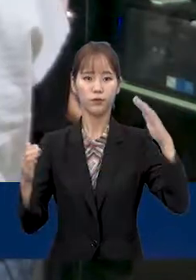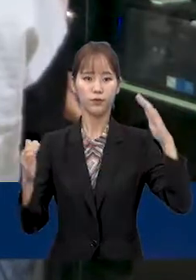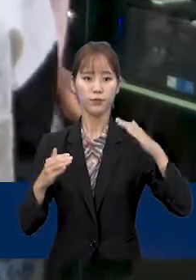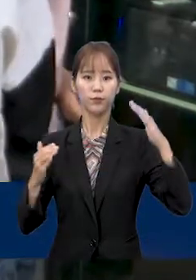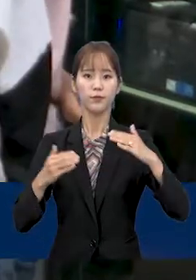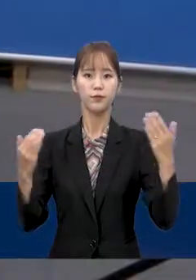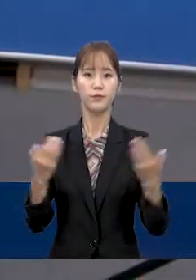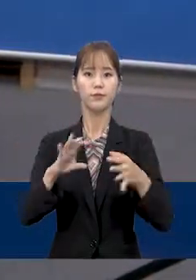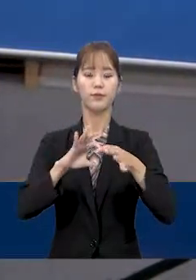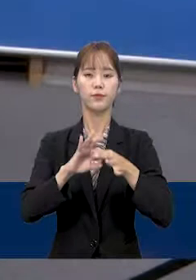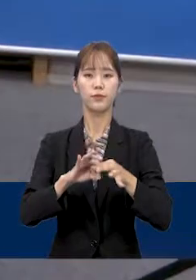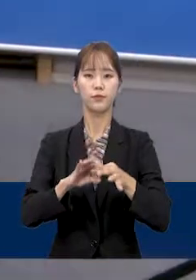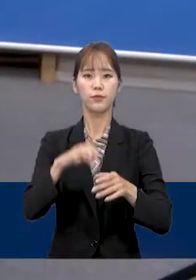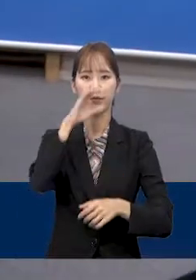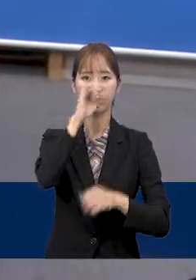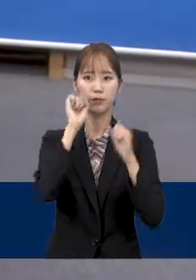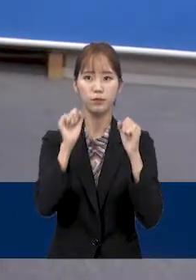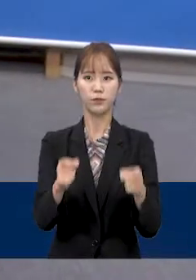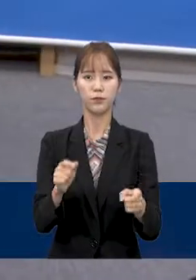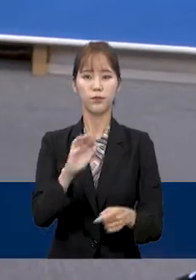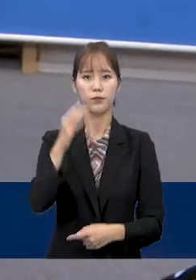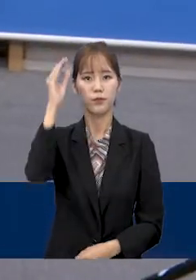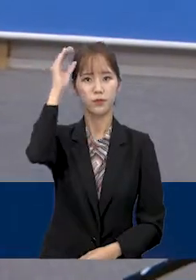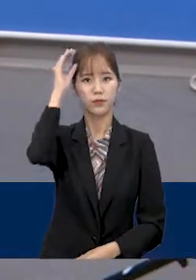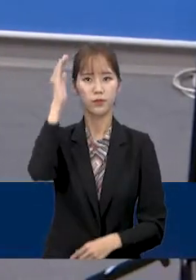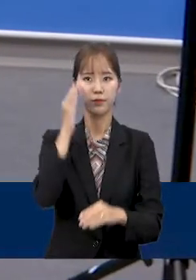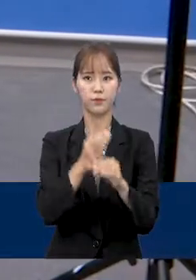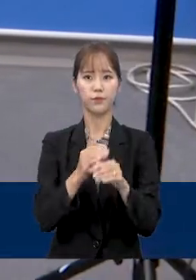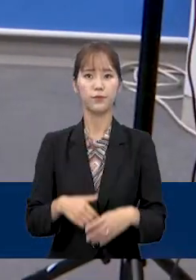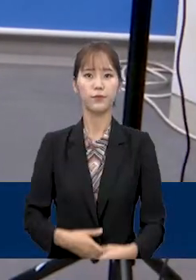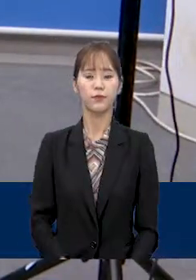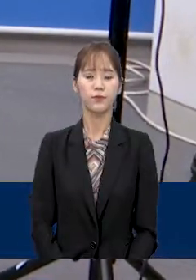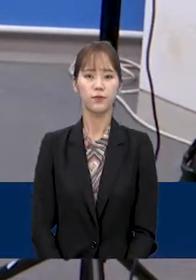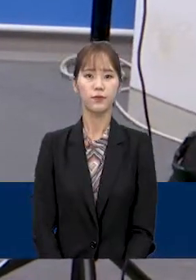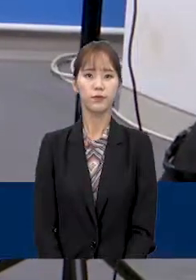학생들에게 진로직업 체험에 좋은 기회가 되길 기대하고 있습니다.